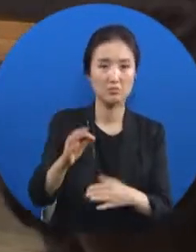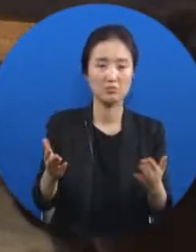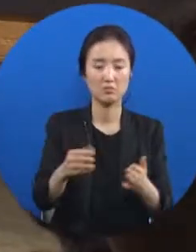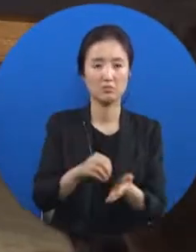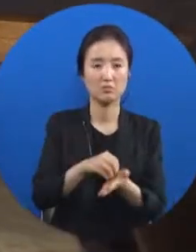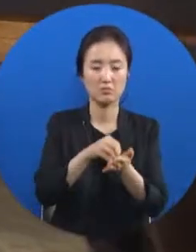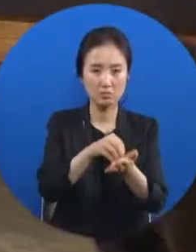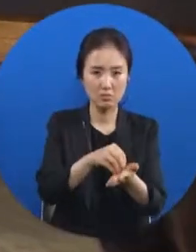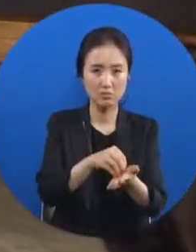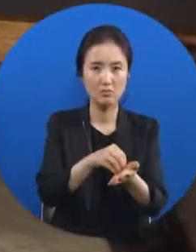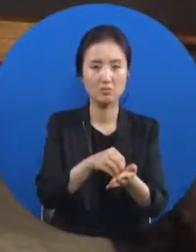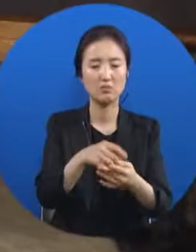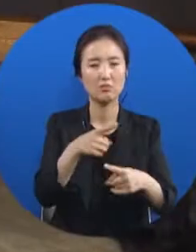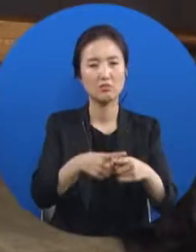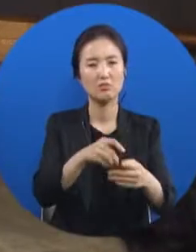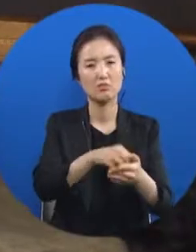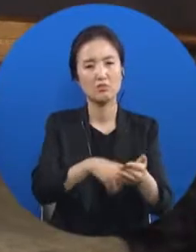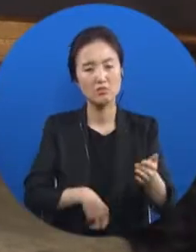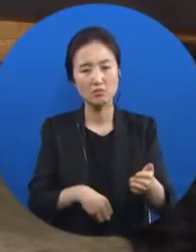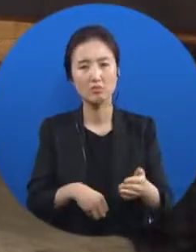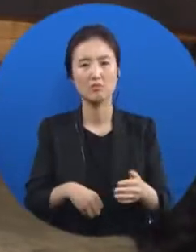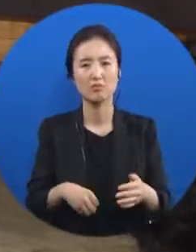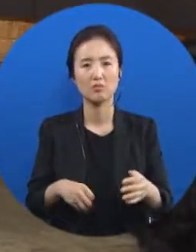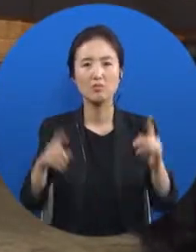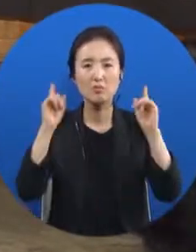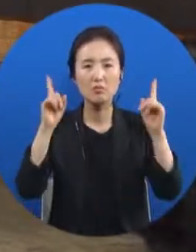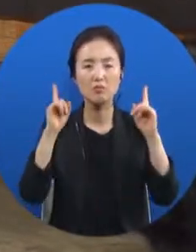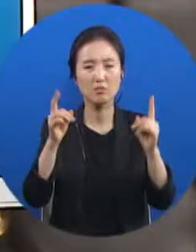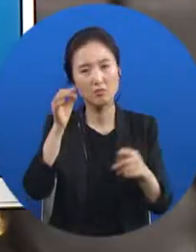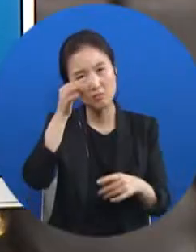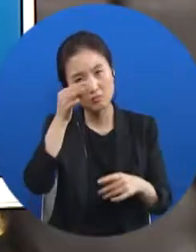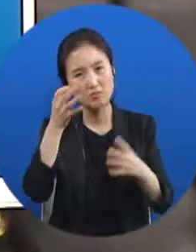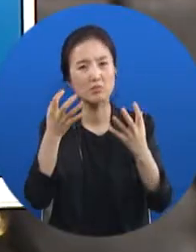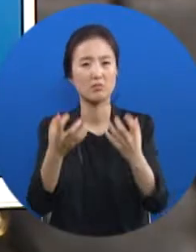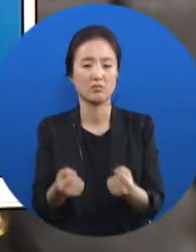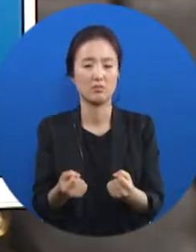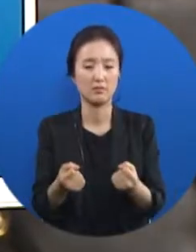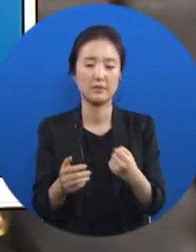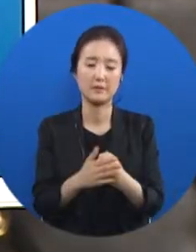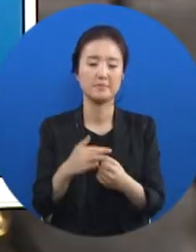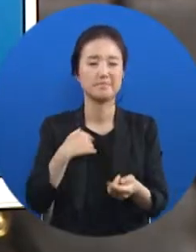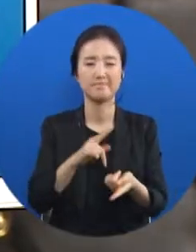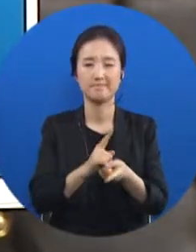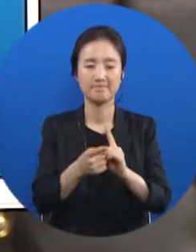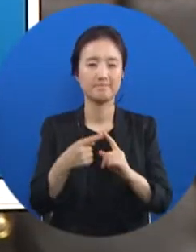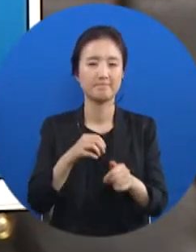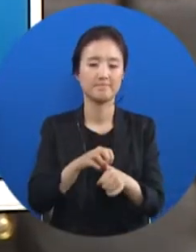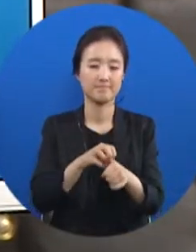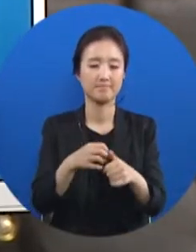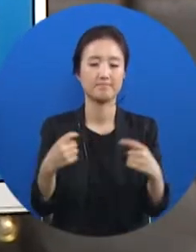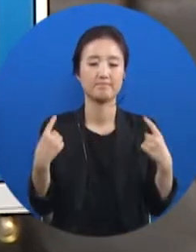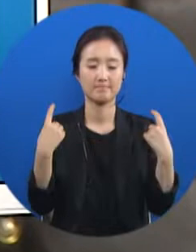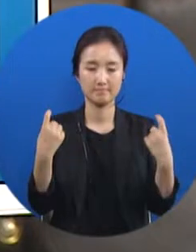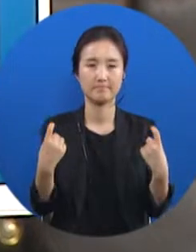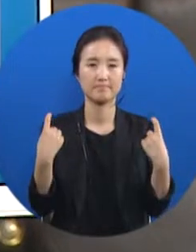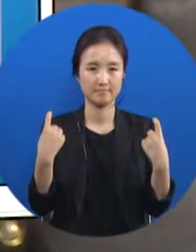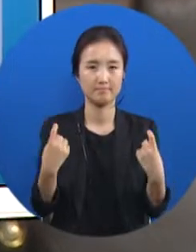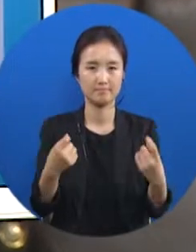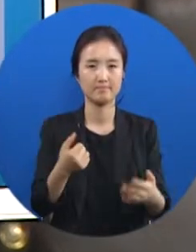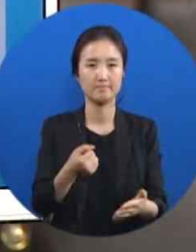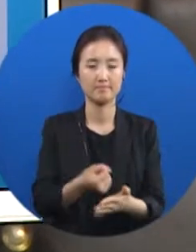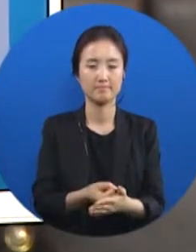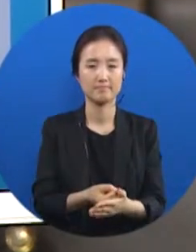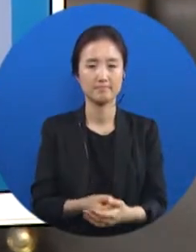불러줄 때까지. 합격은 했는데 배치가 안 되니까. 그러니까 제가 이제 배낭여행을 떠났죠. 야, 그래? 그럼